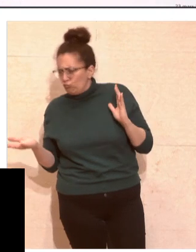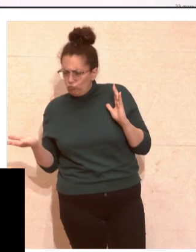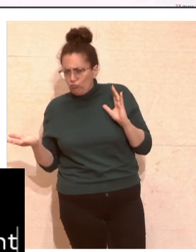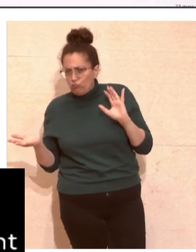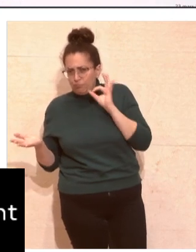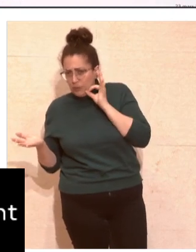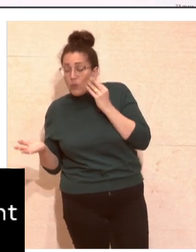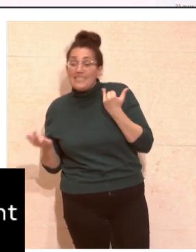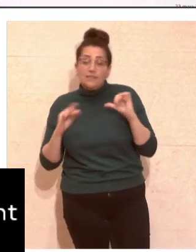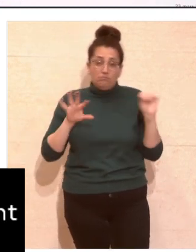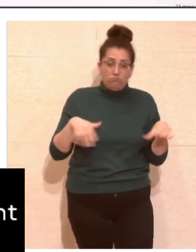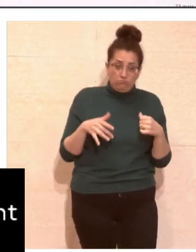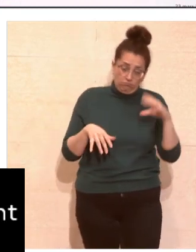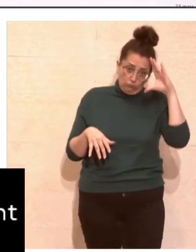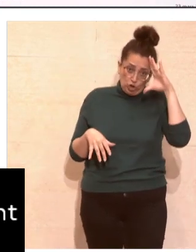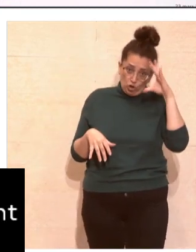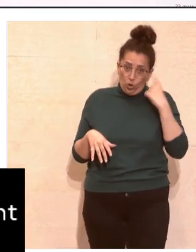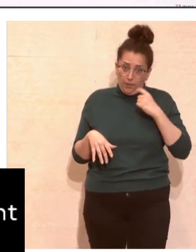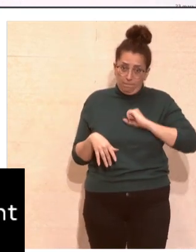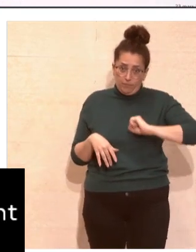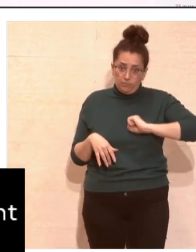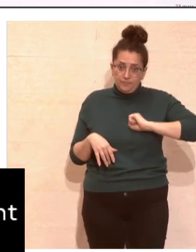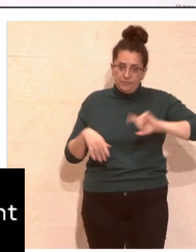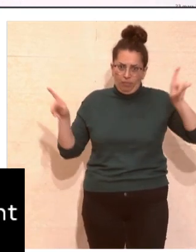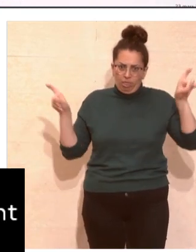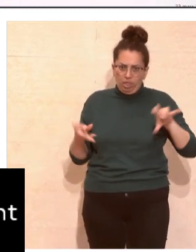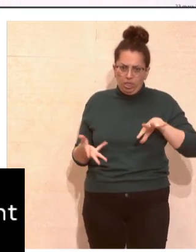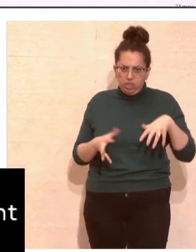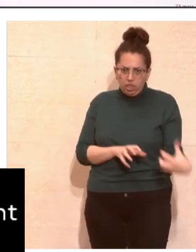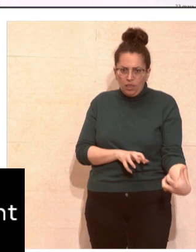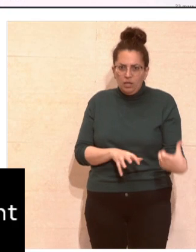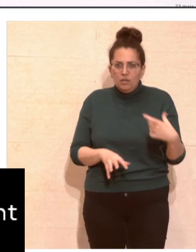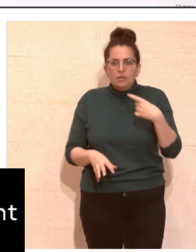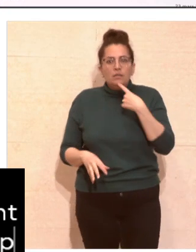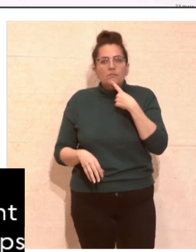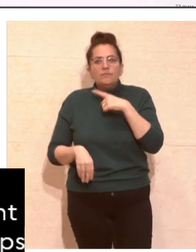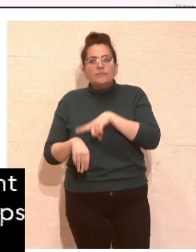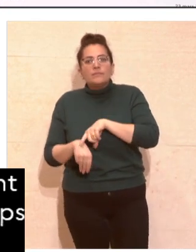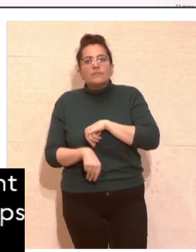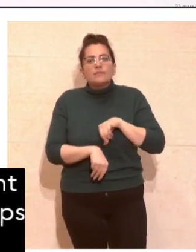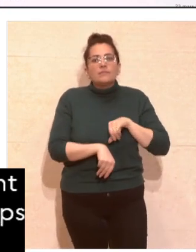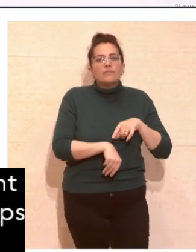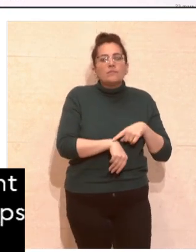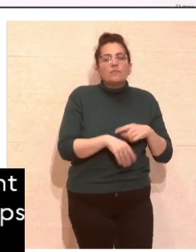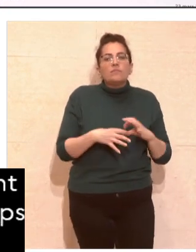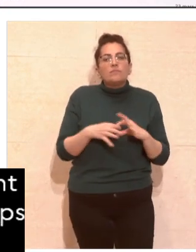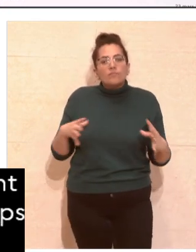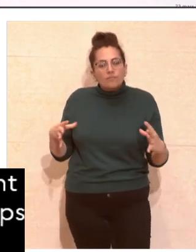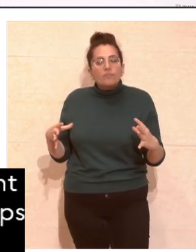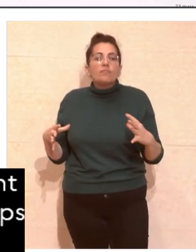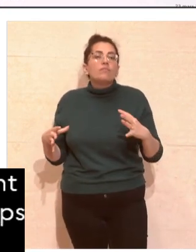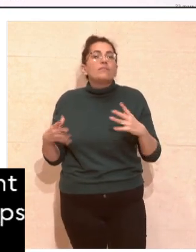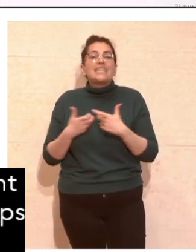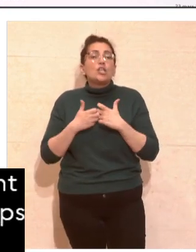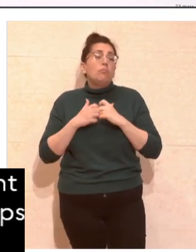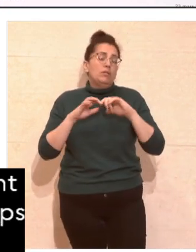que les performances se dégradent, donc il y en a plus de laps attentionnels, et qu'en fait après une dizaine de jours, à passer à